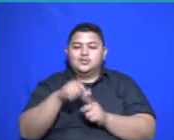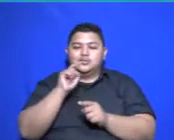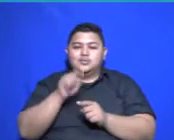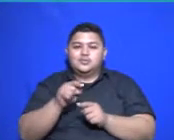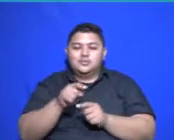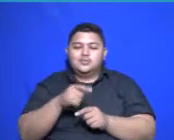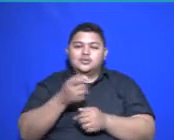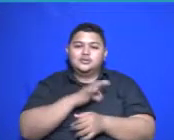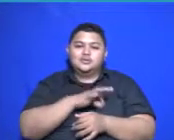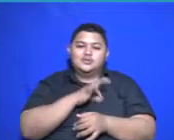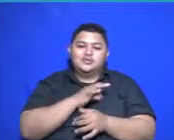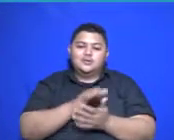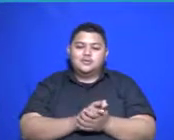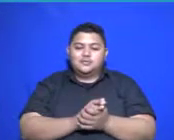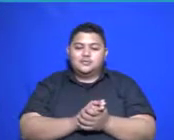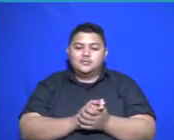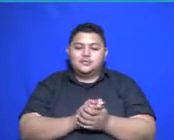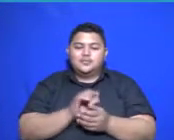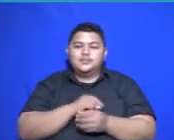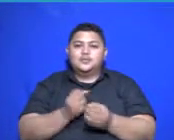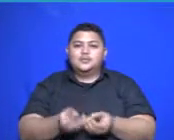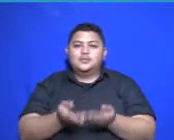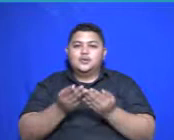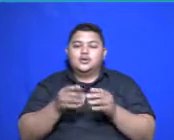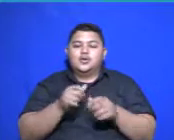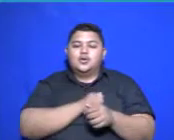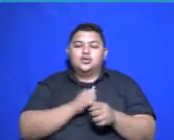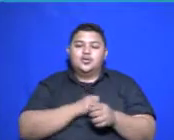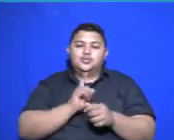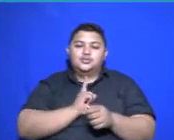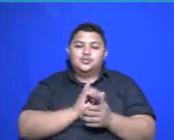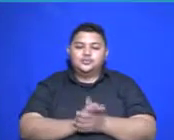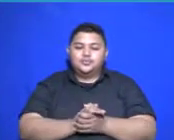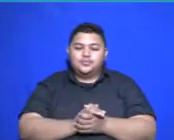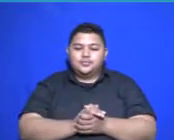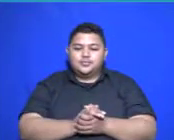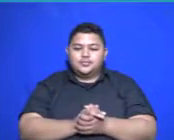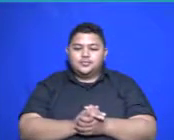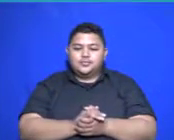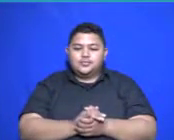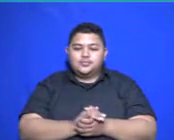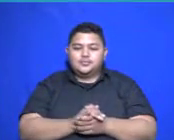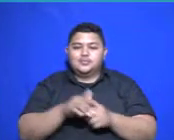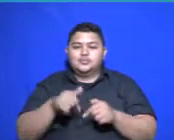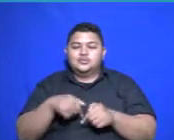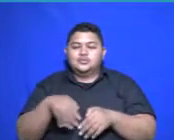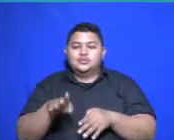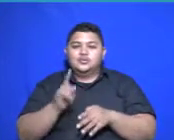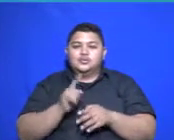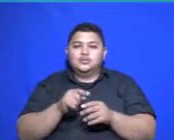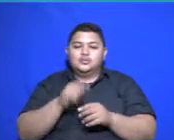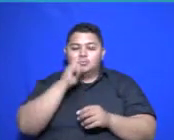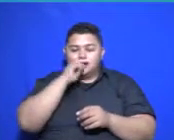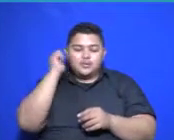bisa manfaat untuk kepentingan anggotanya dulu. Jadi sekarang sudah ada, Bapak Ibu